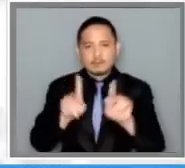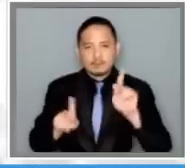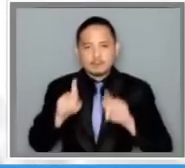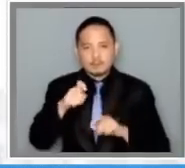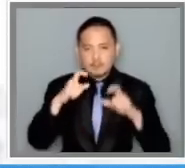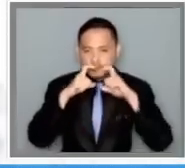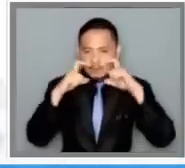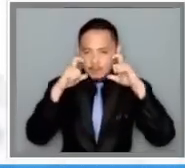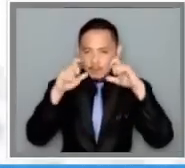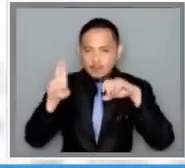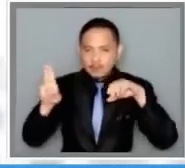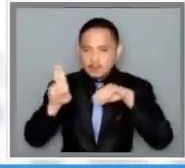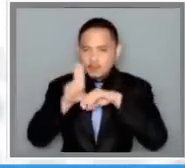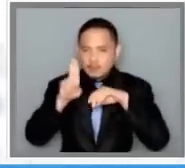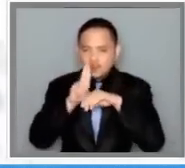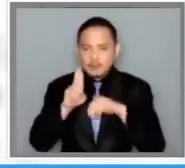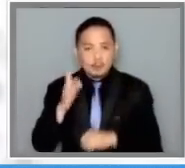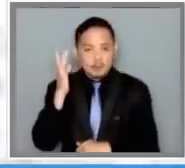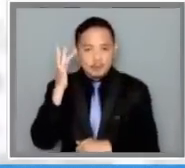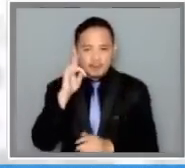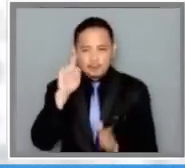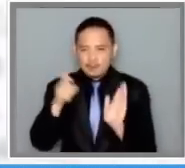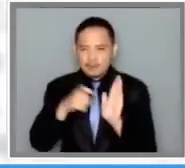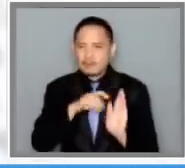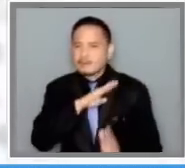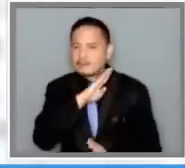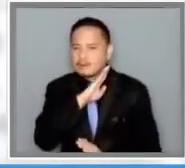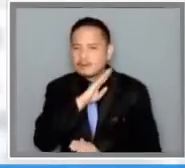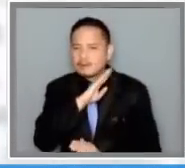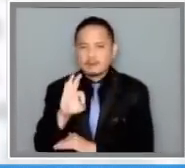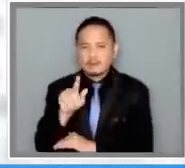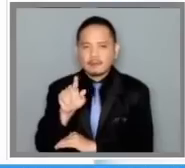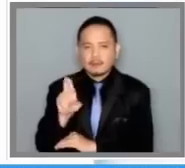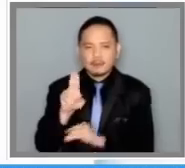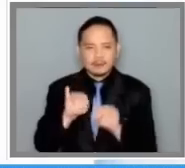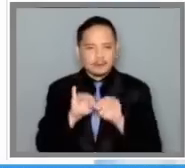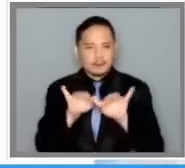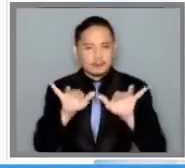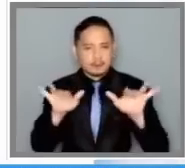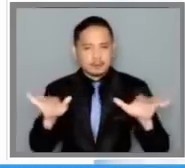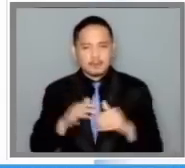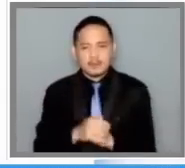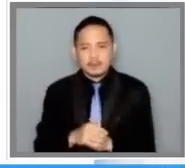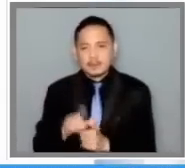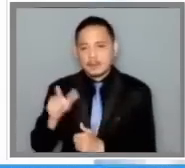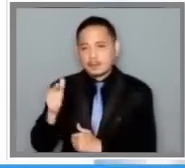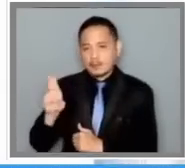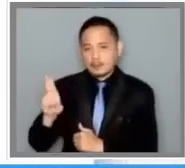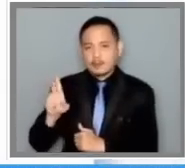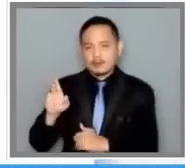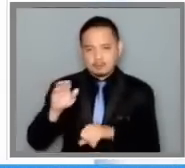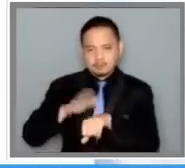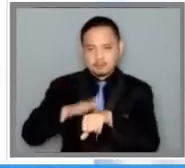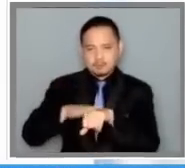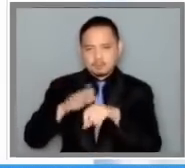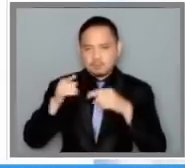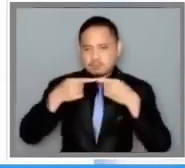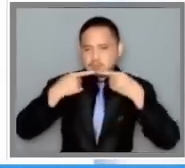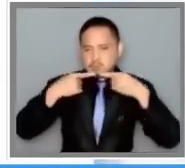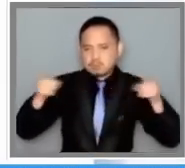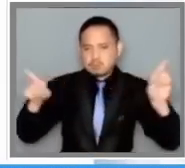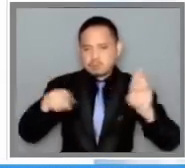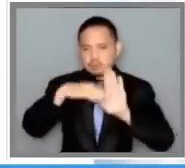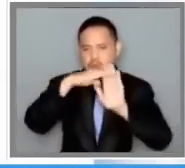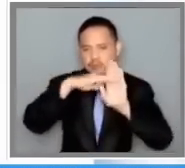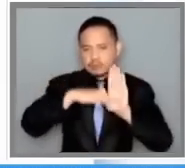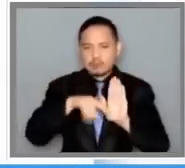ang influenza-like illnesses doon. Sa executive order na inilabas ng LGU, pinapaalalahanan po ang lahat na sumunod sa